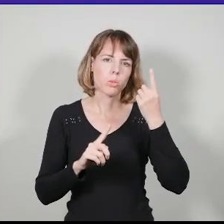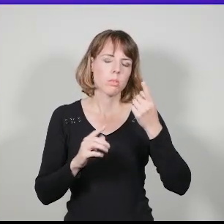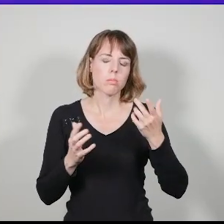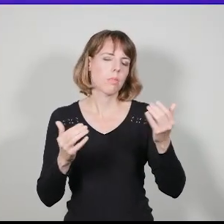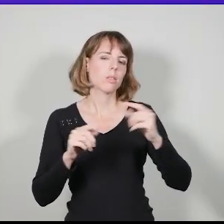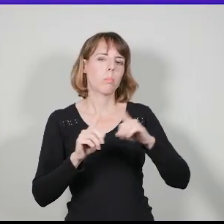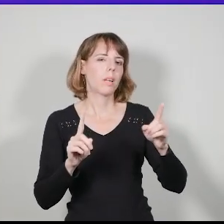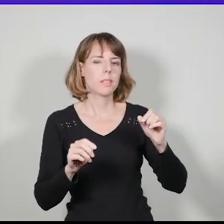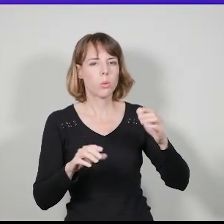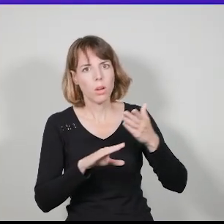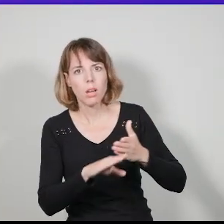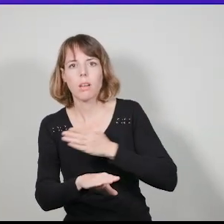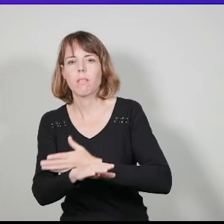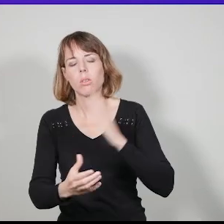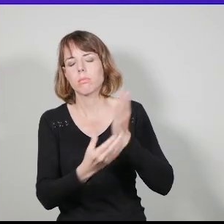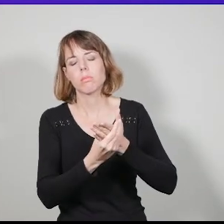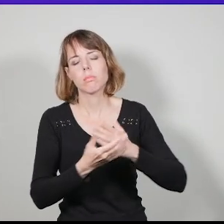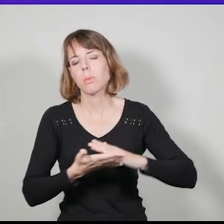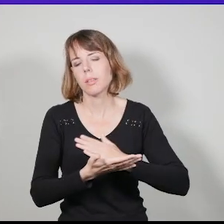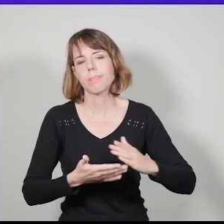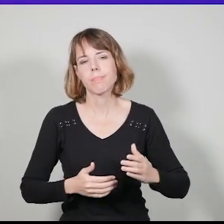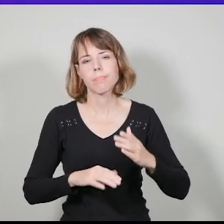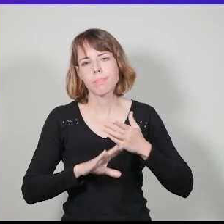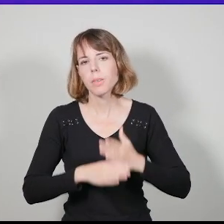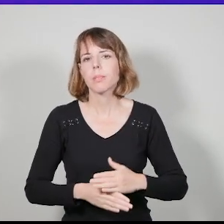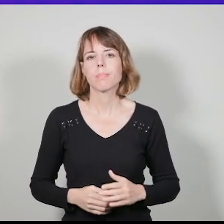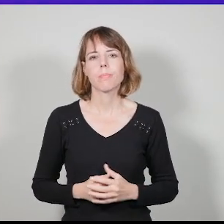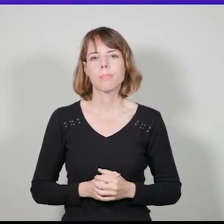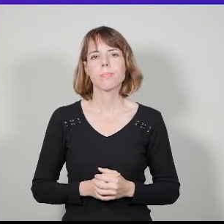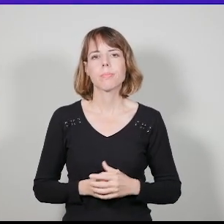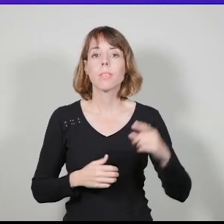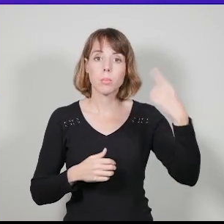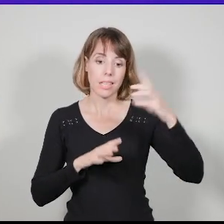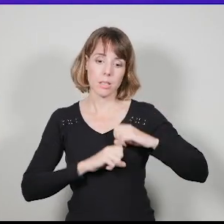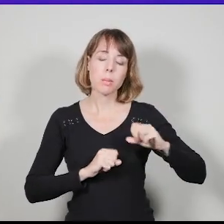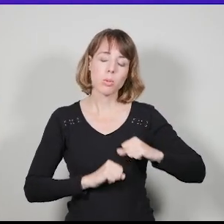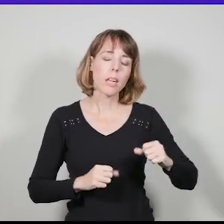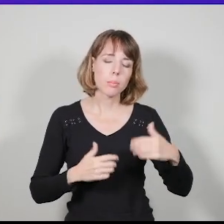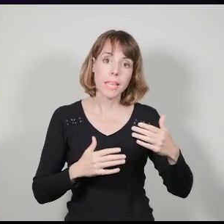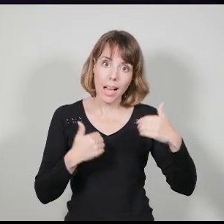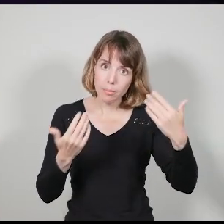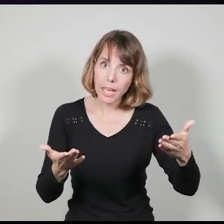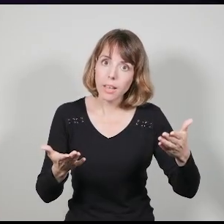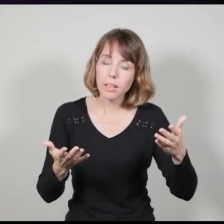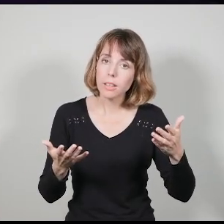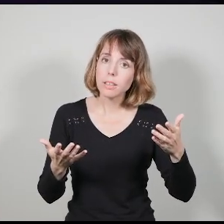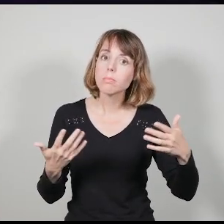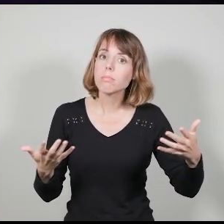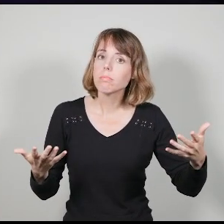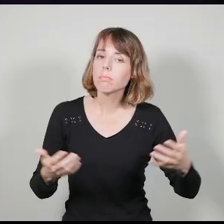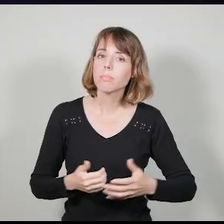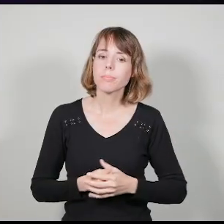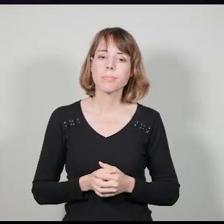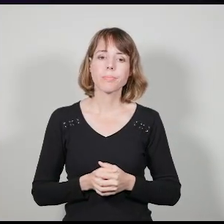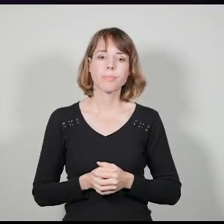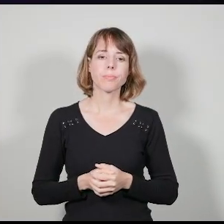Le dispositif a été mené de manière expérimentale. C'est quoi l'après, de l'après-parent, pour vous en tout cas? Alors, on est en train